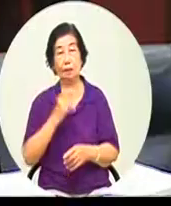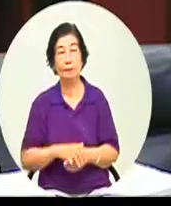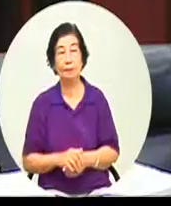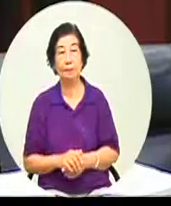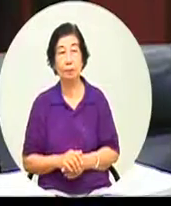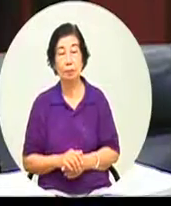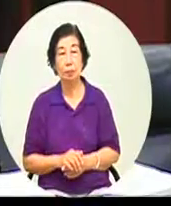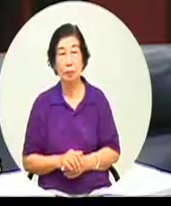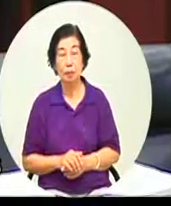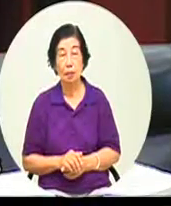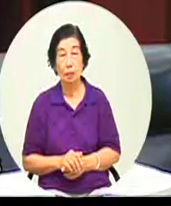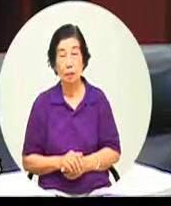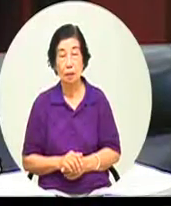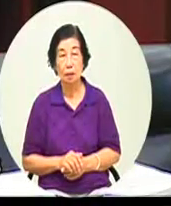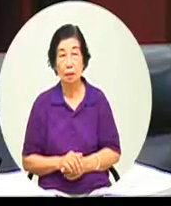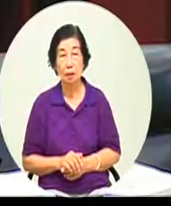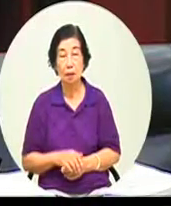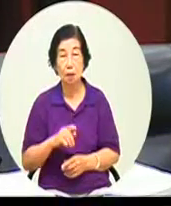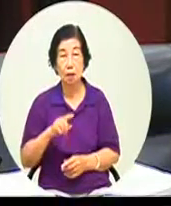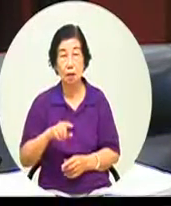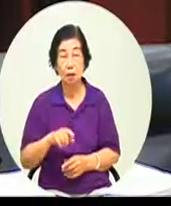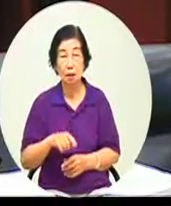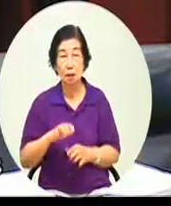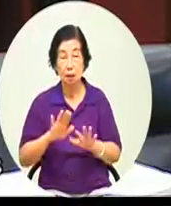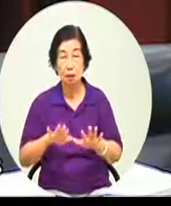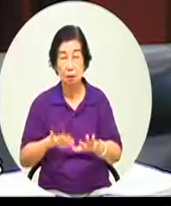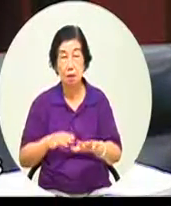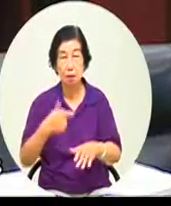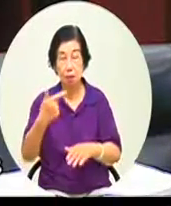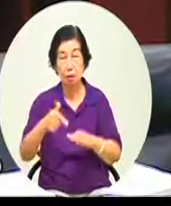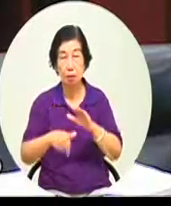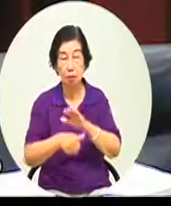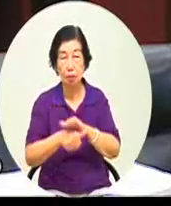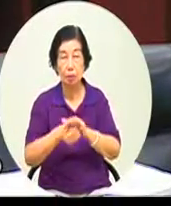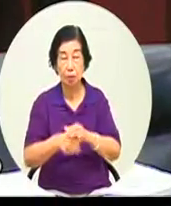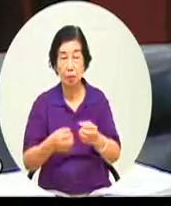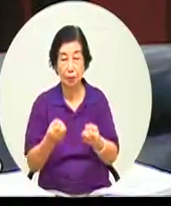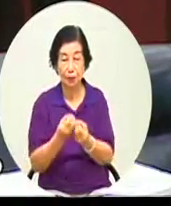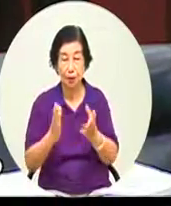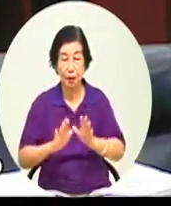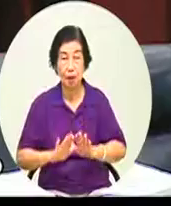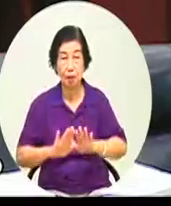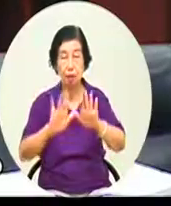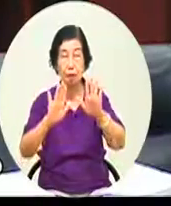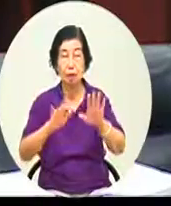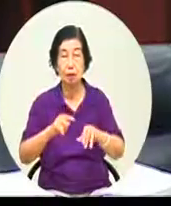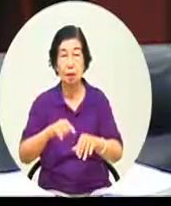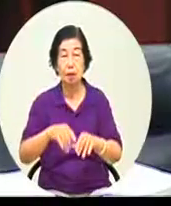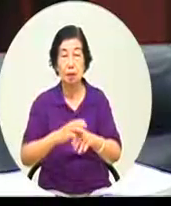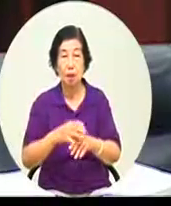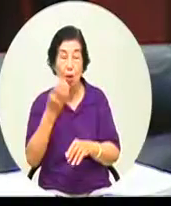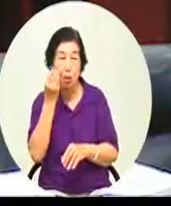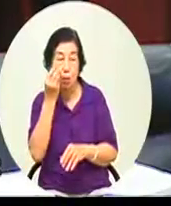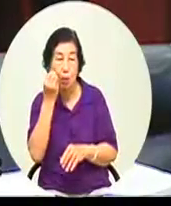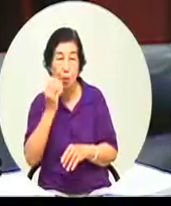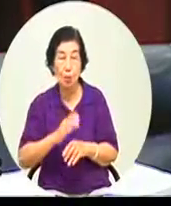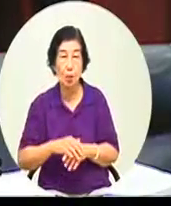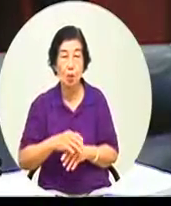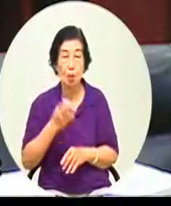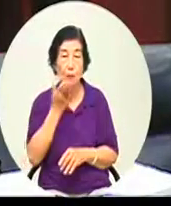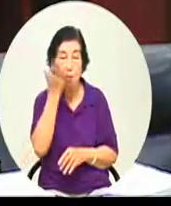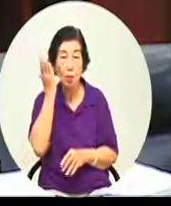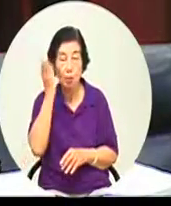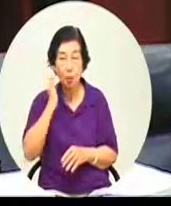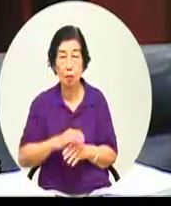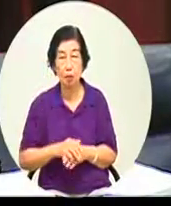按小寡缩小定点呢，六龟。要怎发展伊个观光？较早伫迄个许局